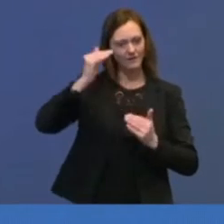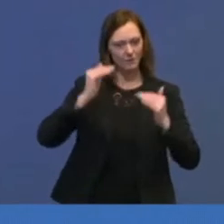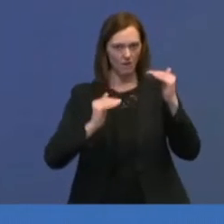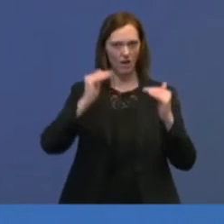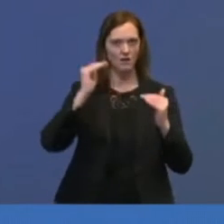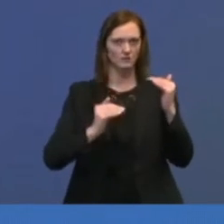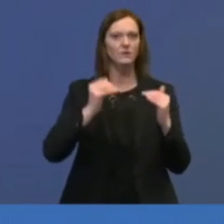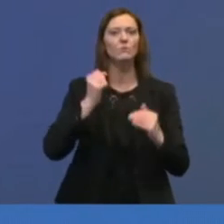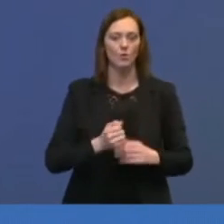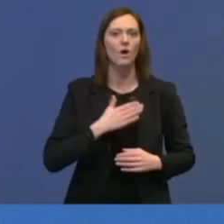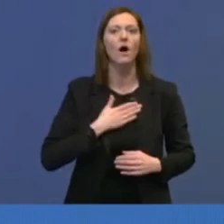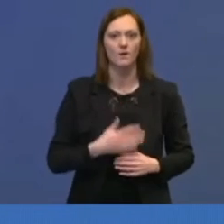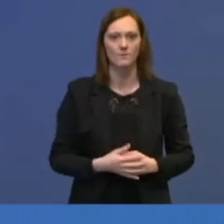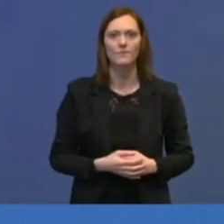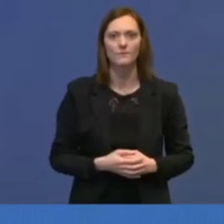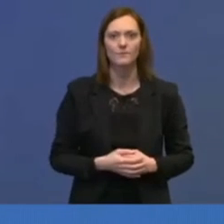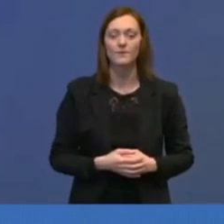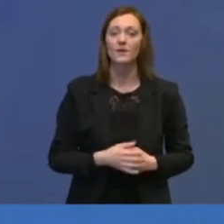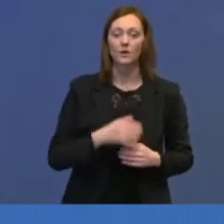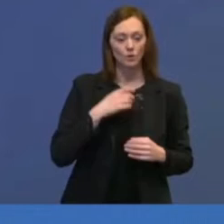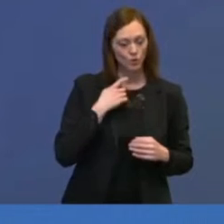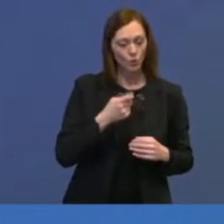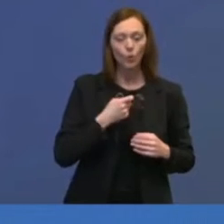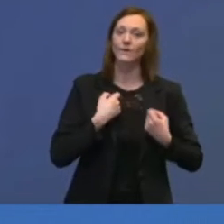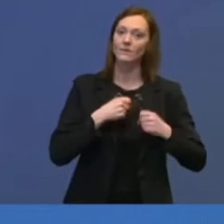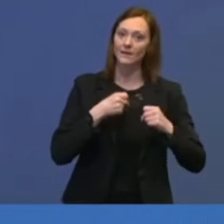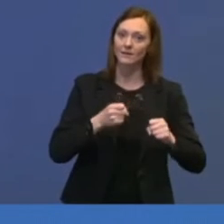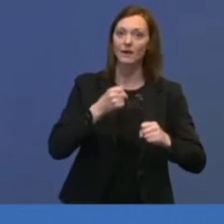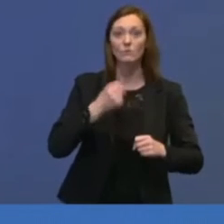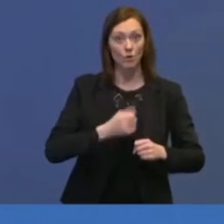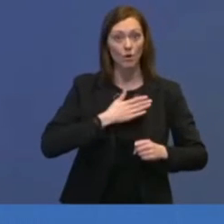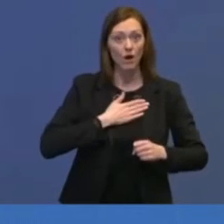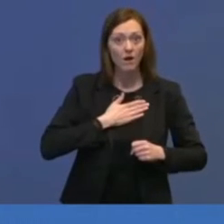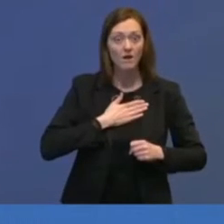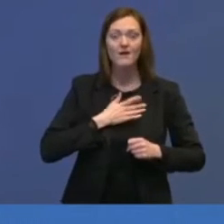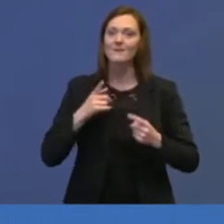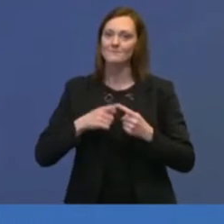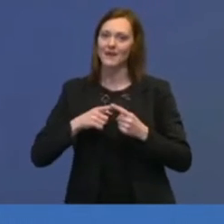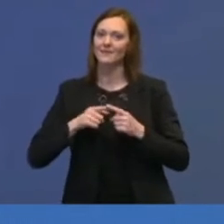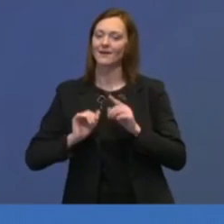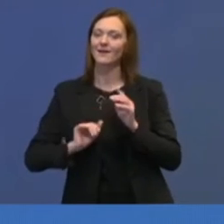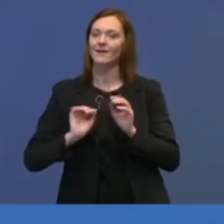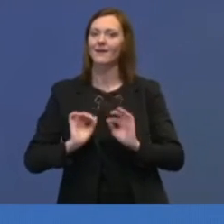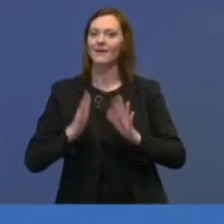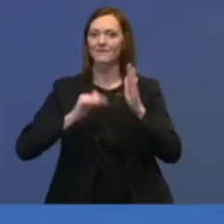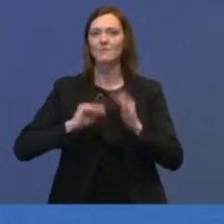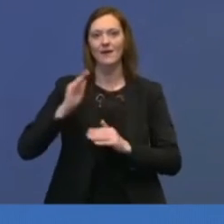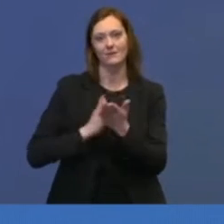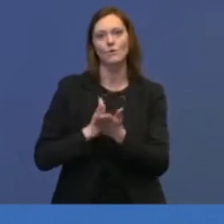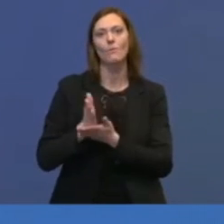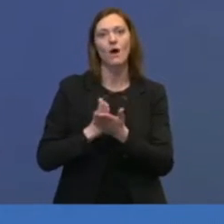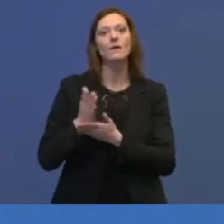re litran. O xayiradaha qaar la daayyo lakin sitakale aadi lo nolaado.